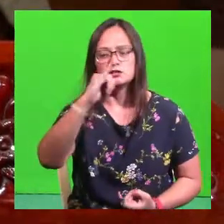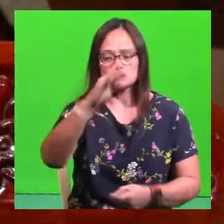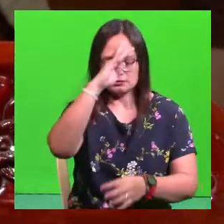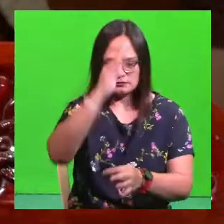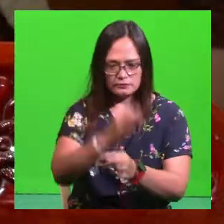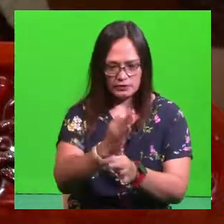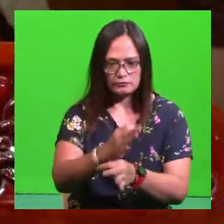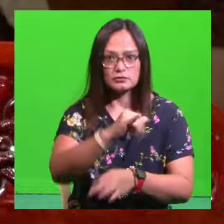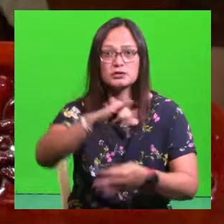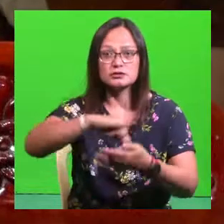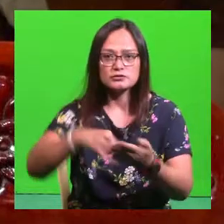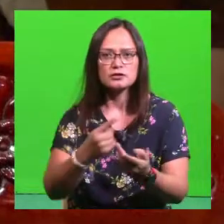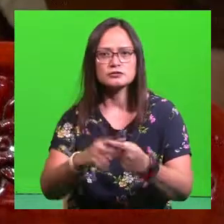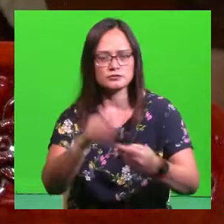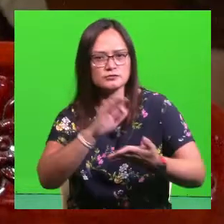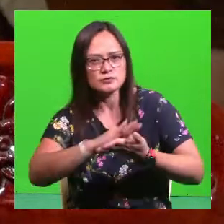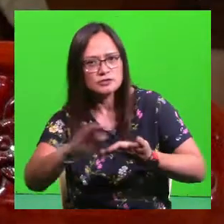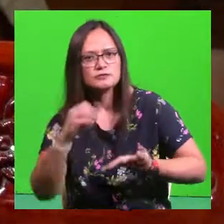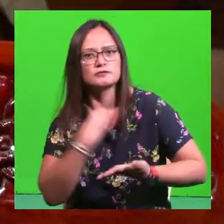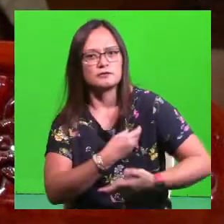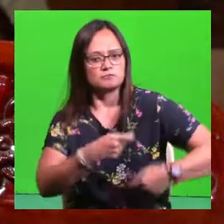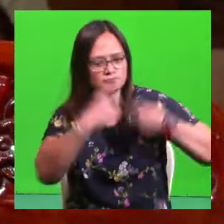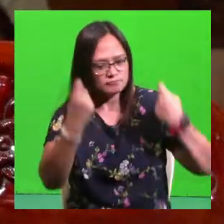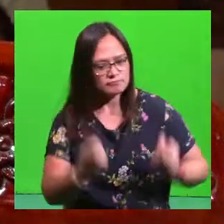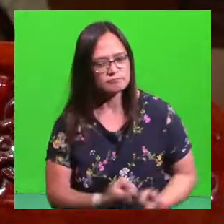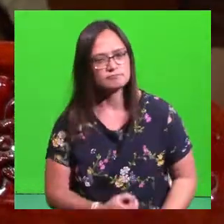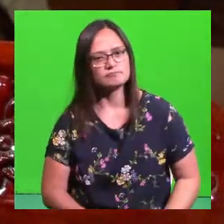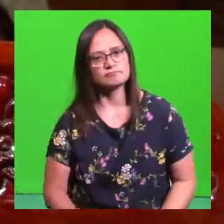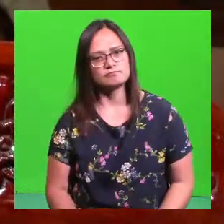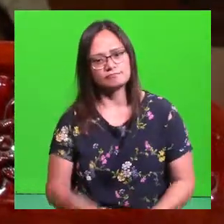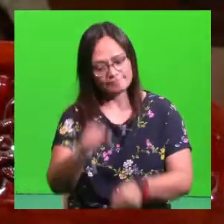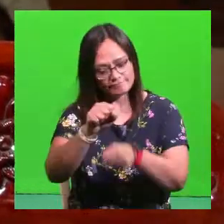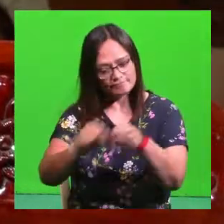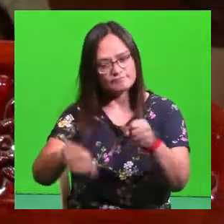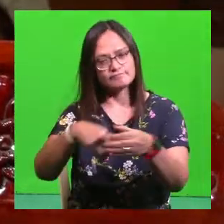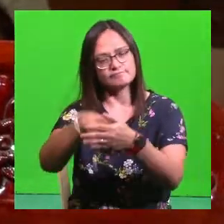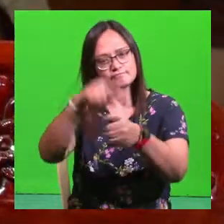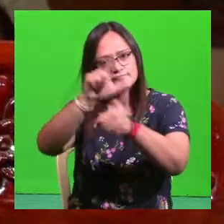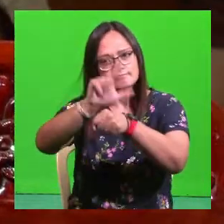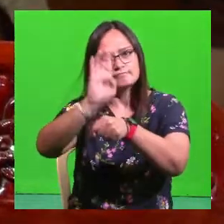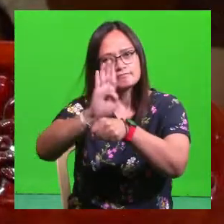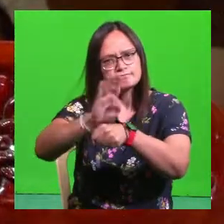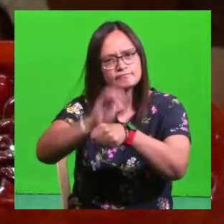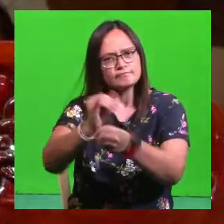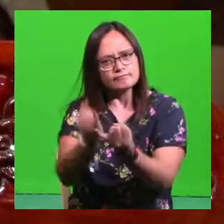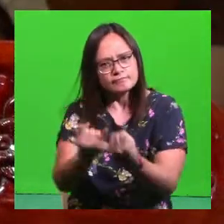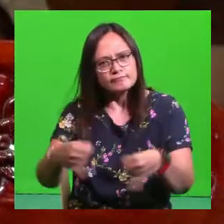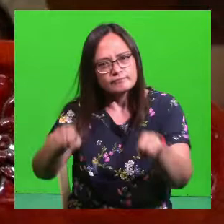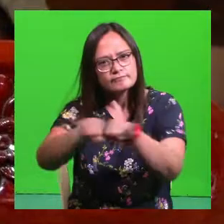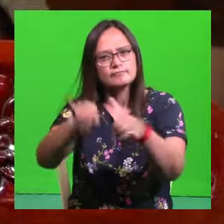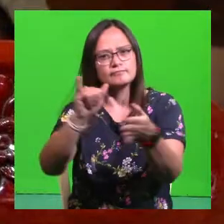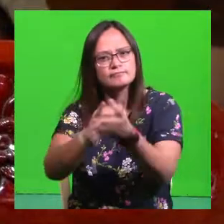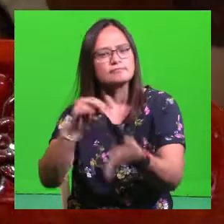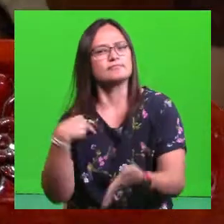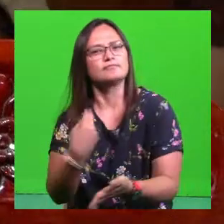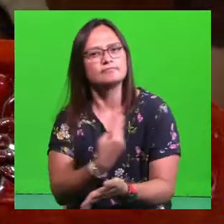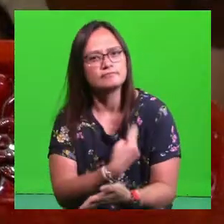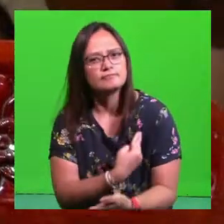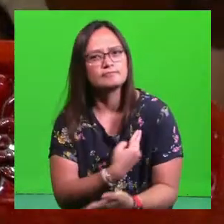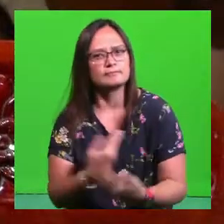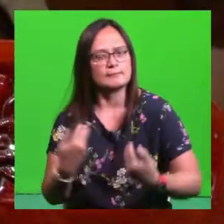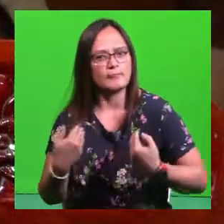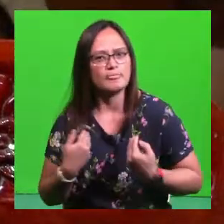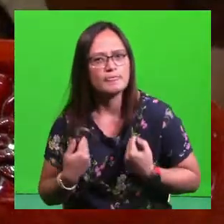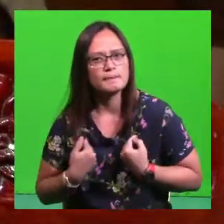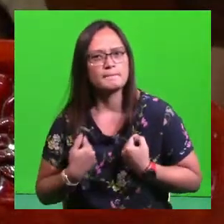kahit sa Lighthouse, mga kapatid, mahalaga na tayo ay may pag-admit